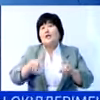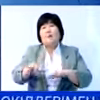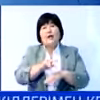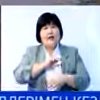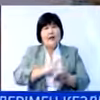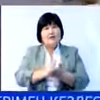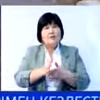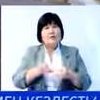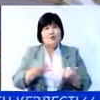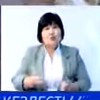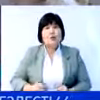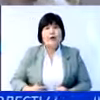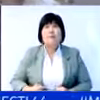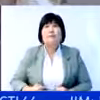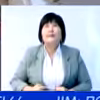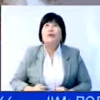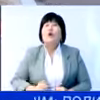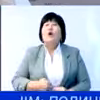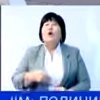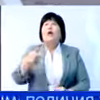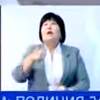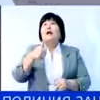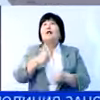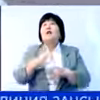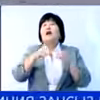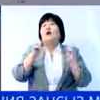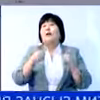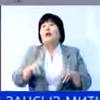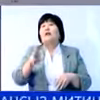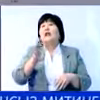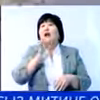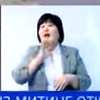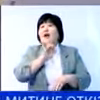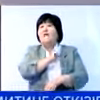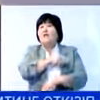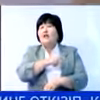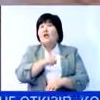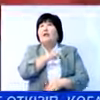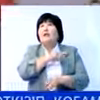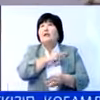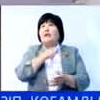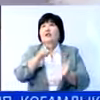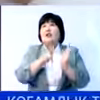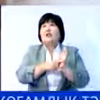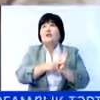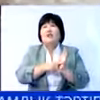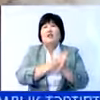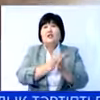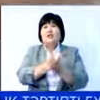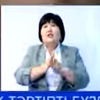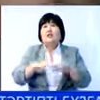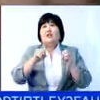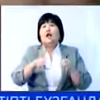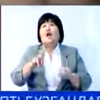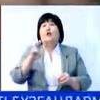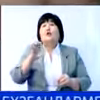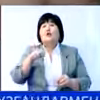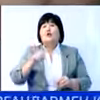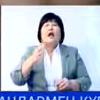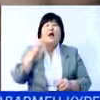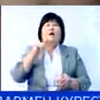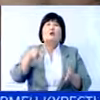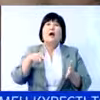көрсетуде. Гүлмираның негізгі мамандығы фельдшер. Медицина саласында 7 жылдық тәжірибесі бар. Нұрсұлтан